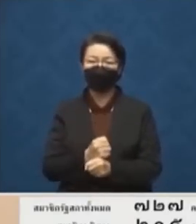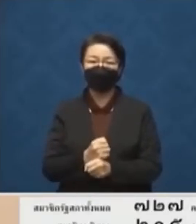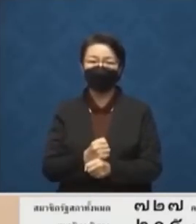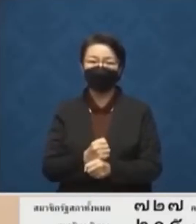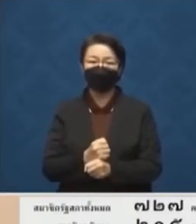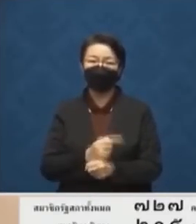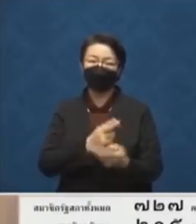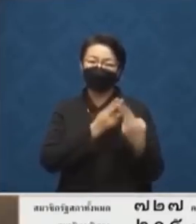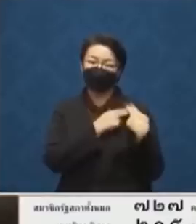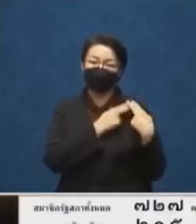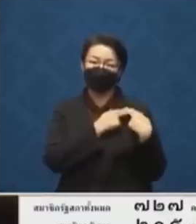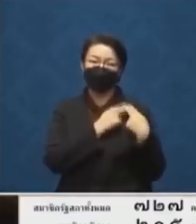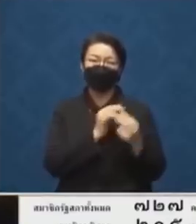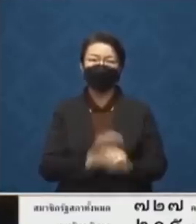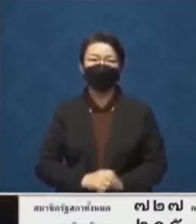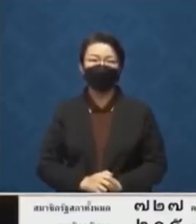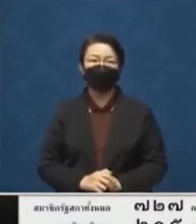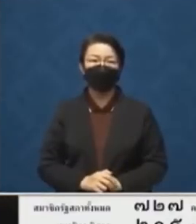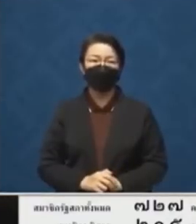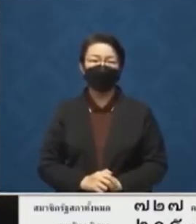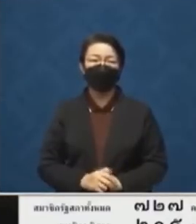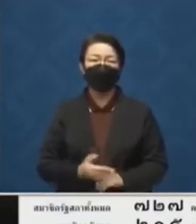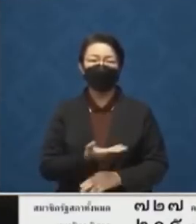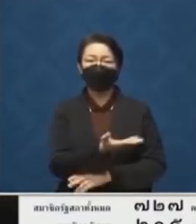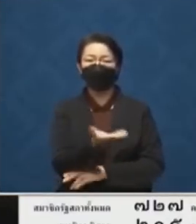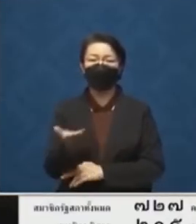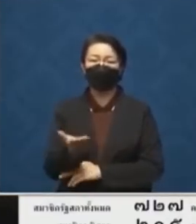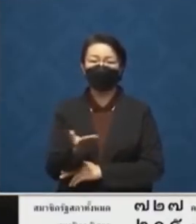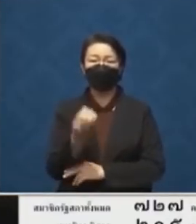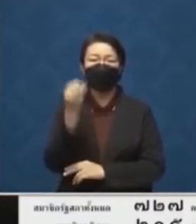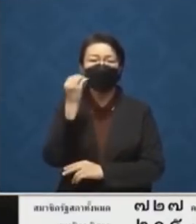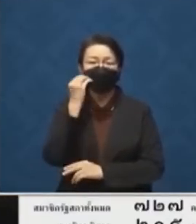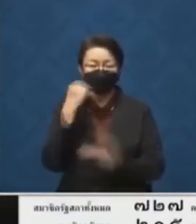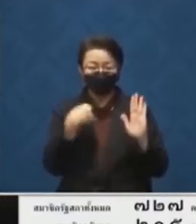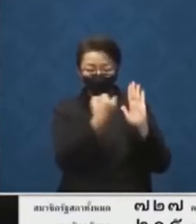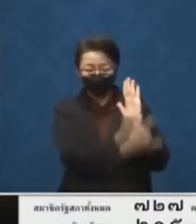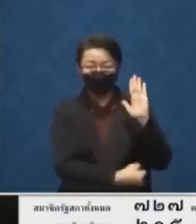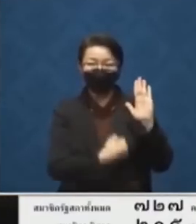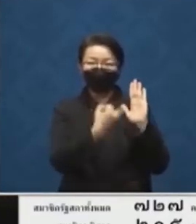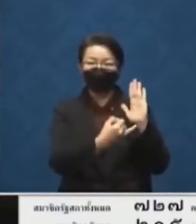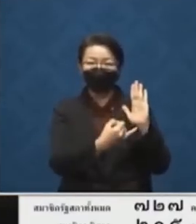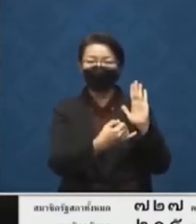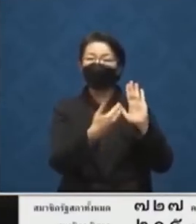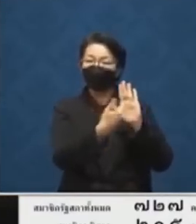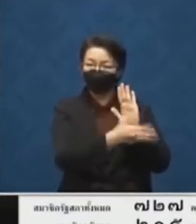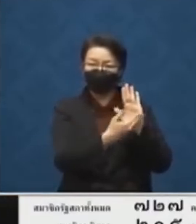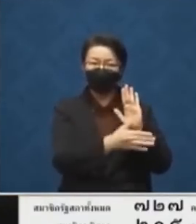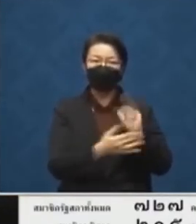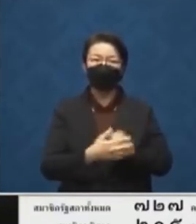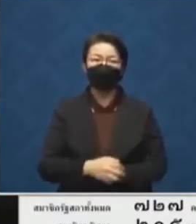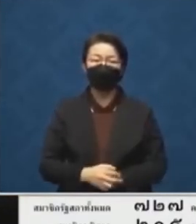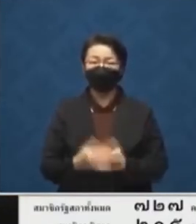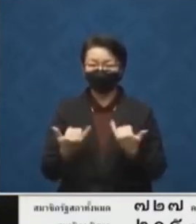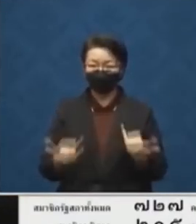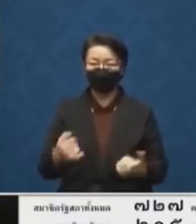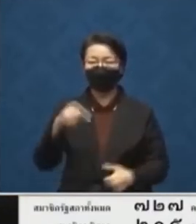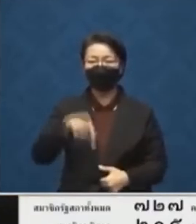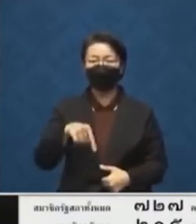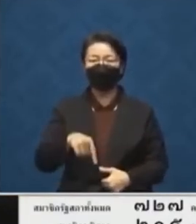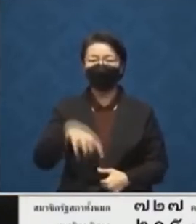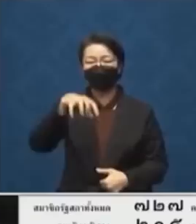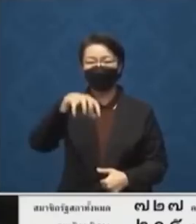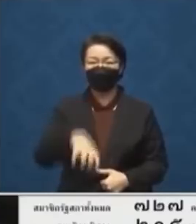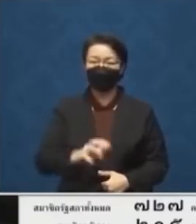ทำหน้าที่ขอให้พี่น้องที่อยู่ทางบ้านติดตามข่าวตัวนะเจ้า ครับ ที่นี่เป็นสถานที่ที่สิ่งศัก